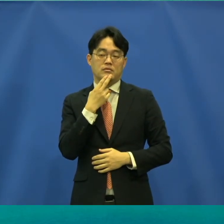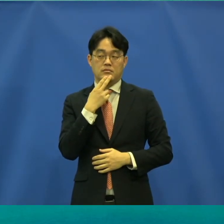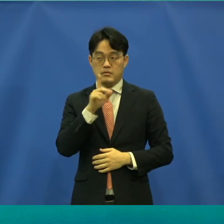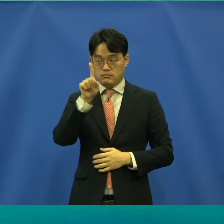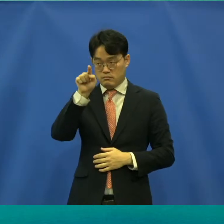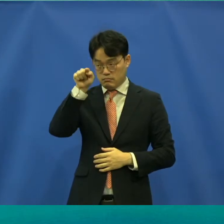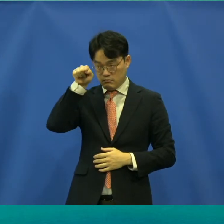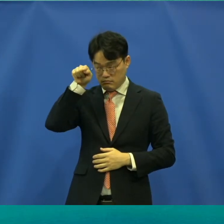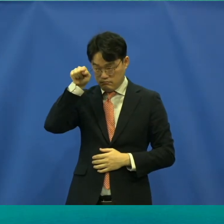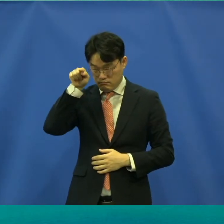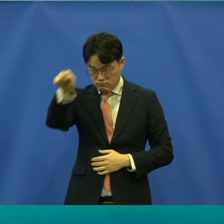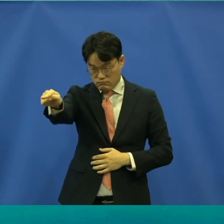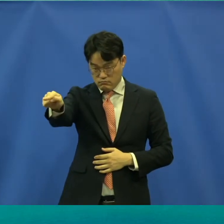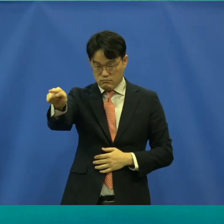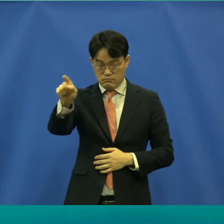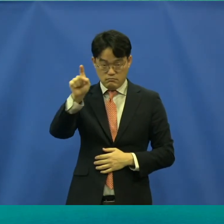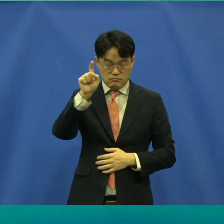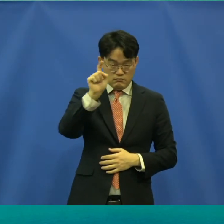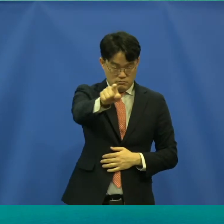각 개인에게